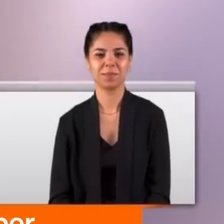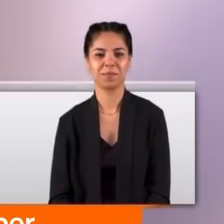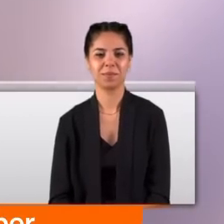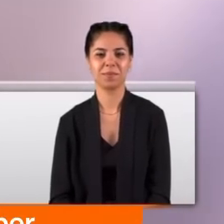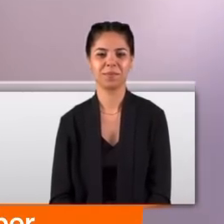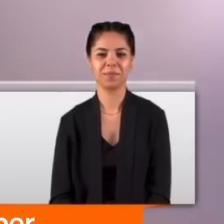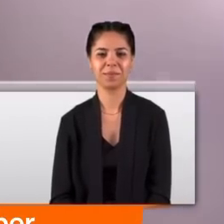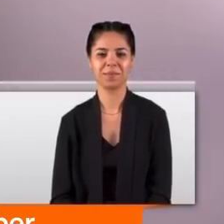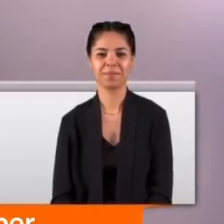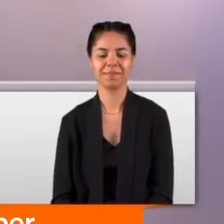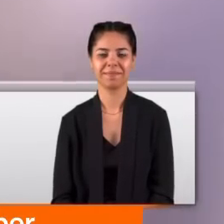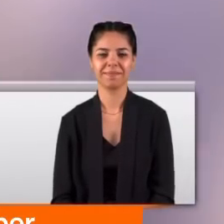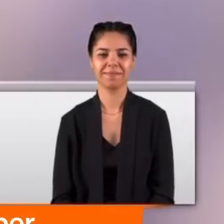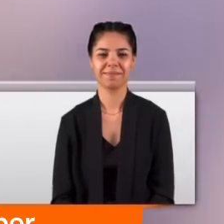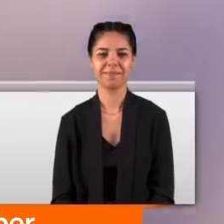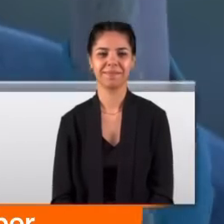Evet!